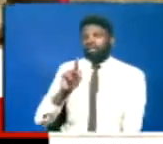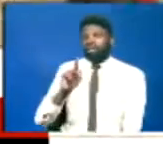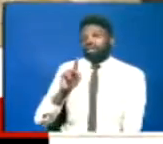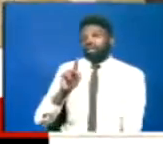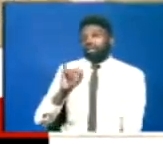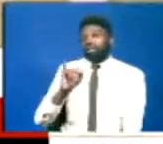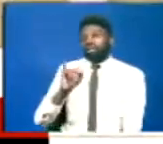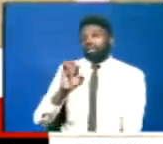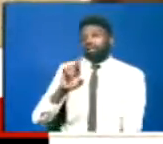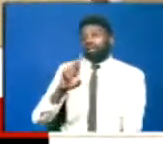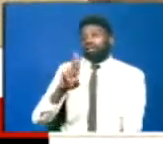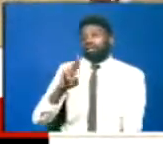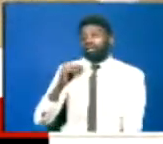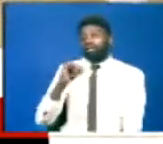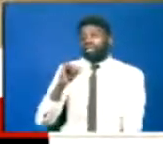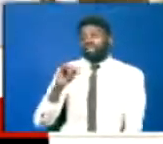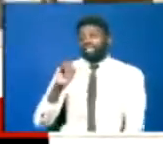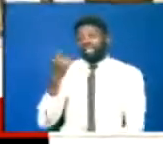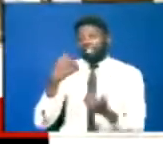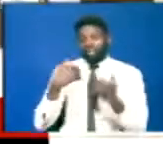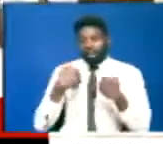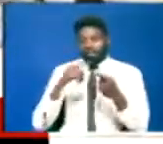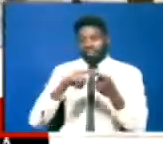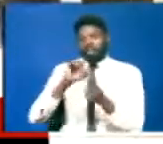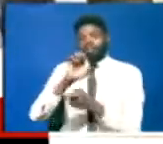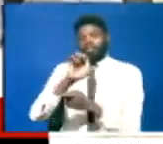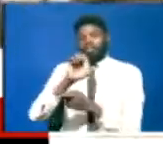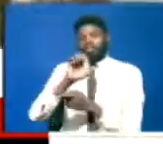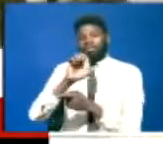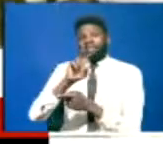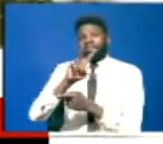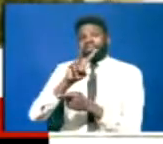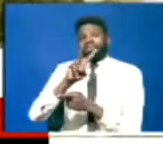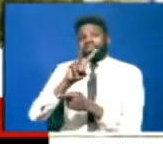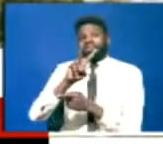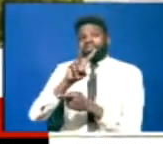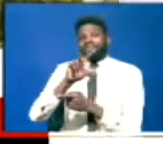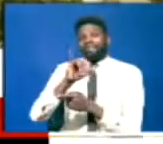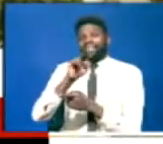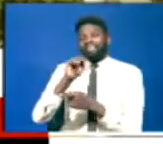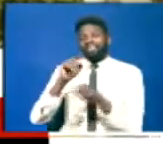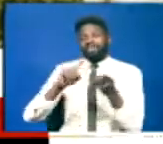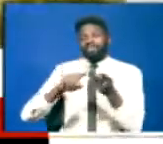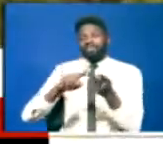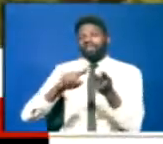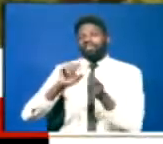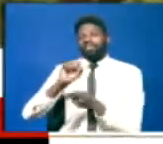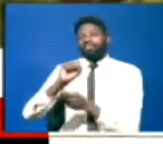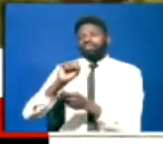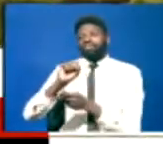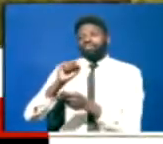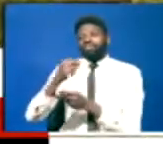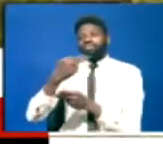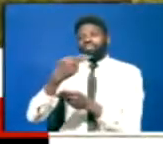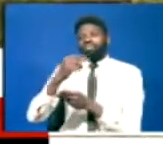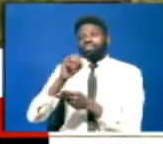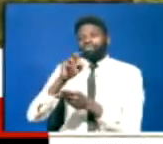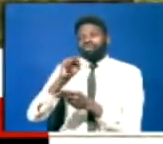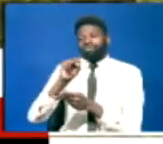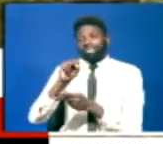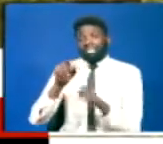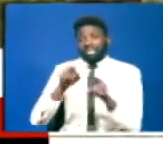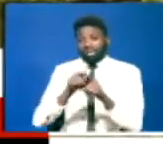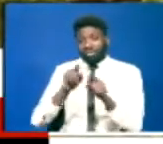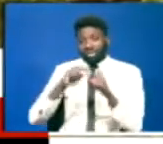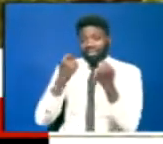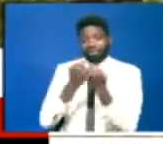itawakilishwa na Evelyn Alwoch na Sean Michael miongoni mwa wengine. Lakini hata hivyo, timu hiyo inawataka wahisani kujitokeza na kufadhili usafiri